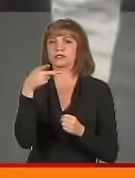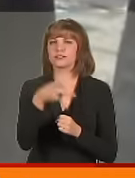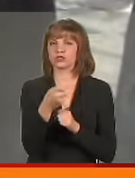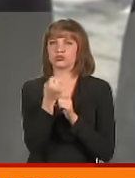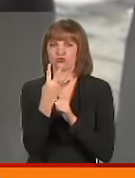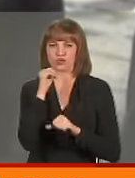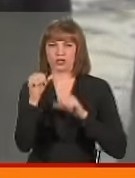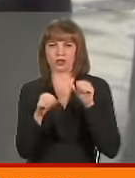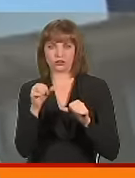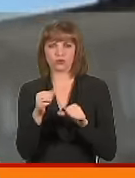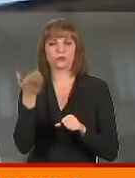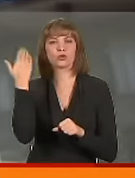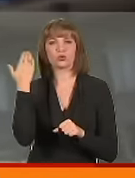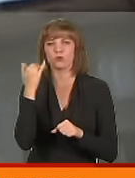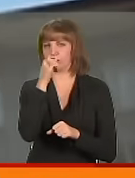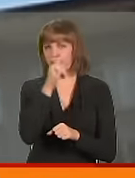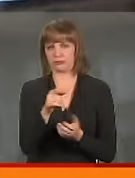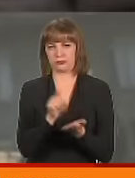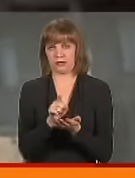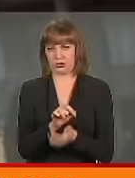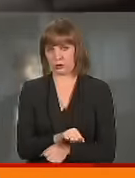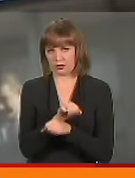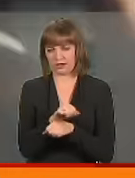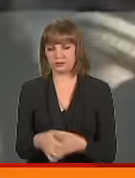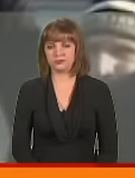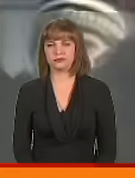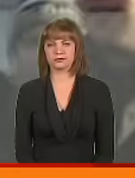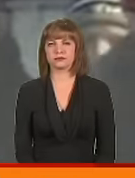2014 року. Тоді завадили пенсіонери.